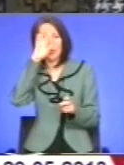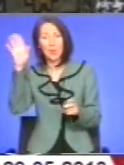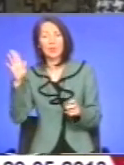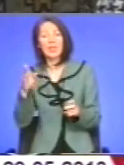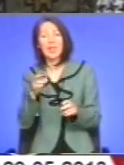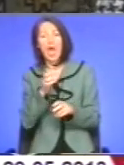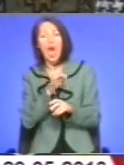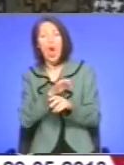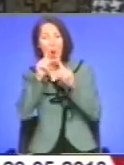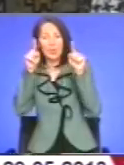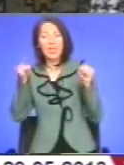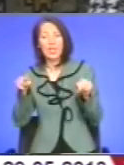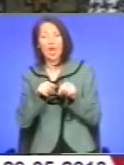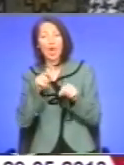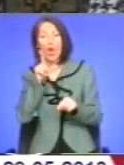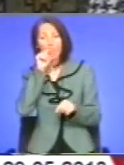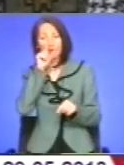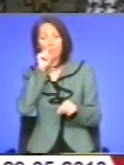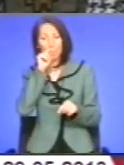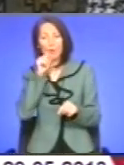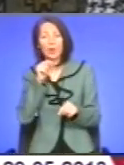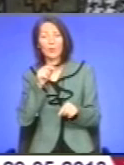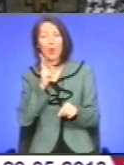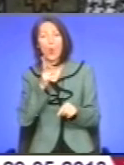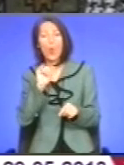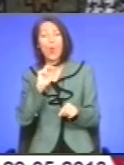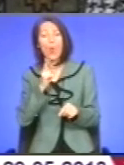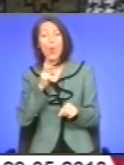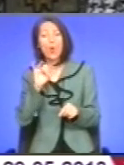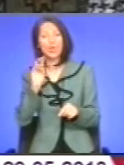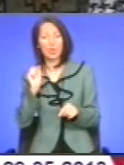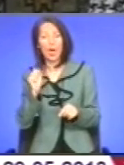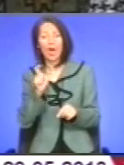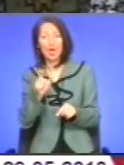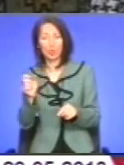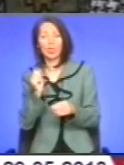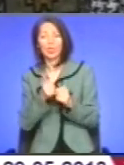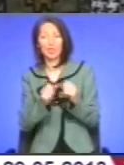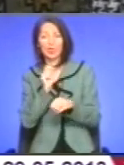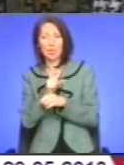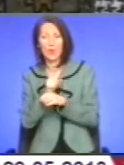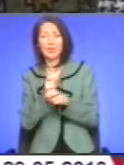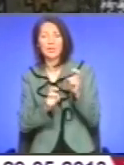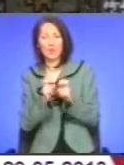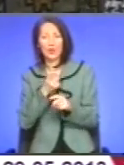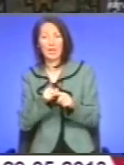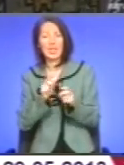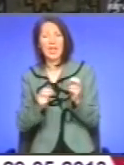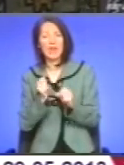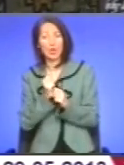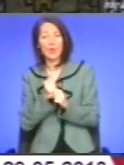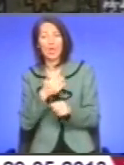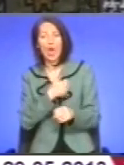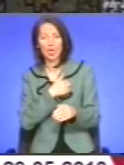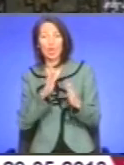«Кукушка», як він тоді називався, він був дуже поширений. Навіть люди часто замовляли його на заводах, які їх виготовляли, бо хотіли